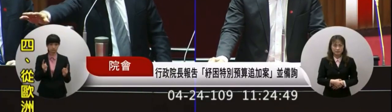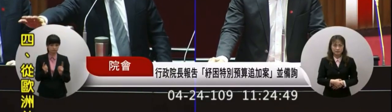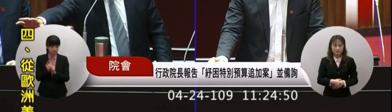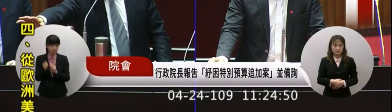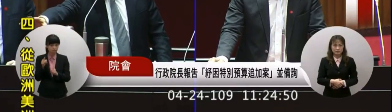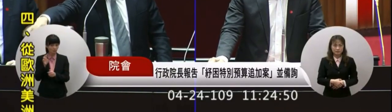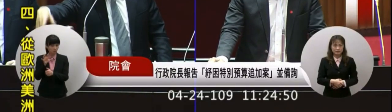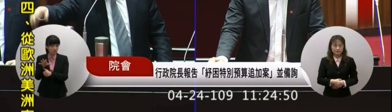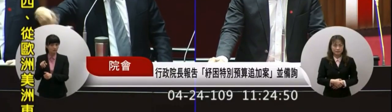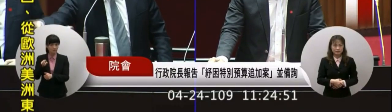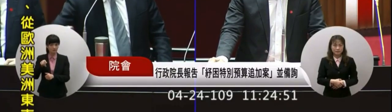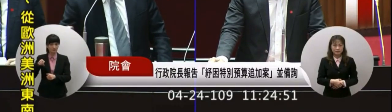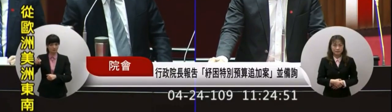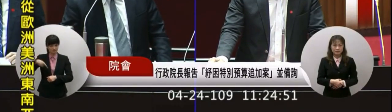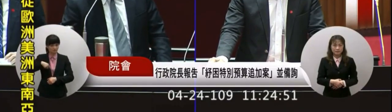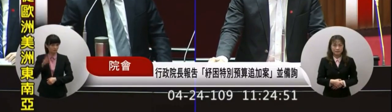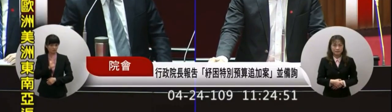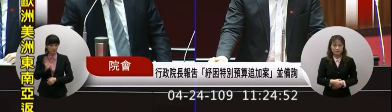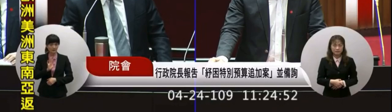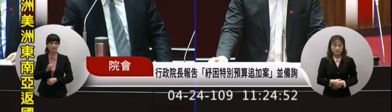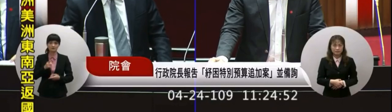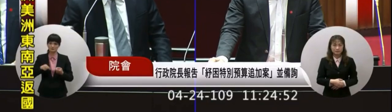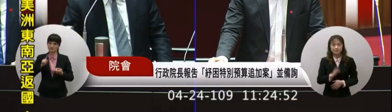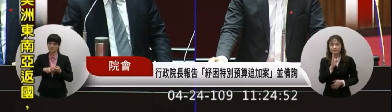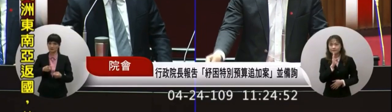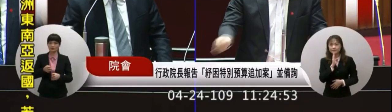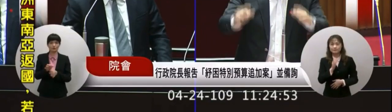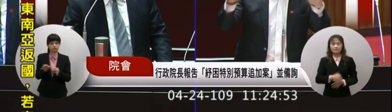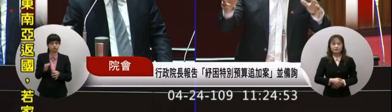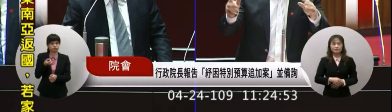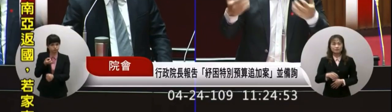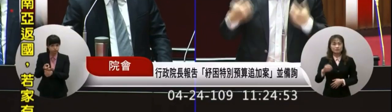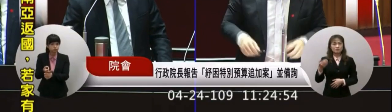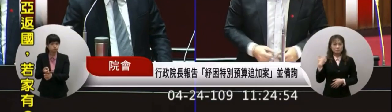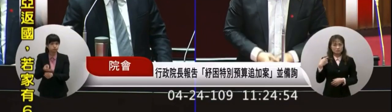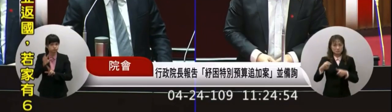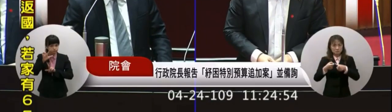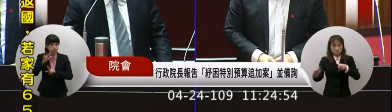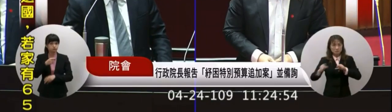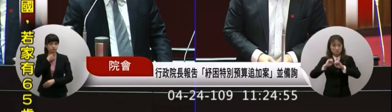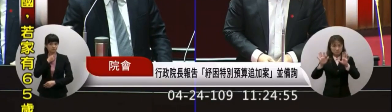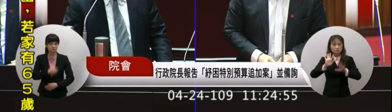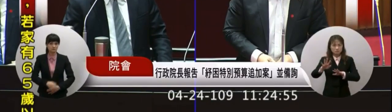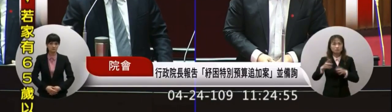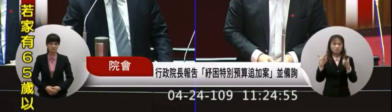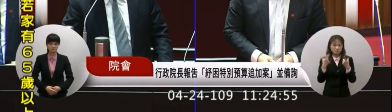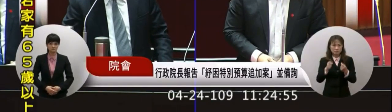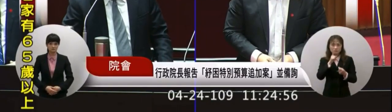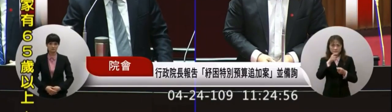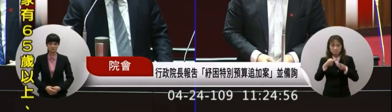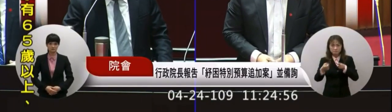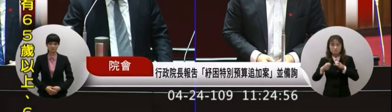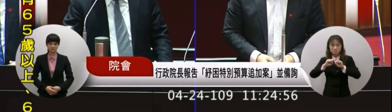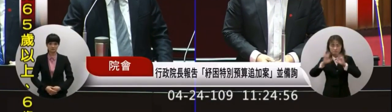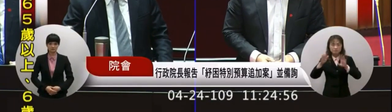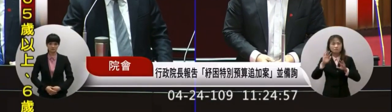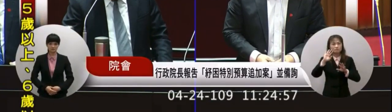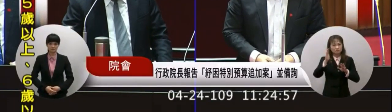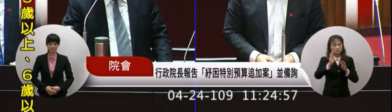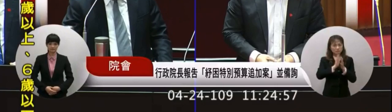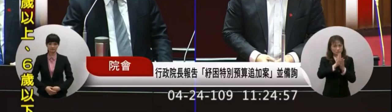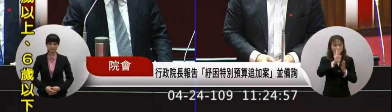求讲，你会当卖来的时，应该爱红心水。 是，迄阵是写广告，后来改口叫建议啦。那我想这影响的人，我